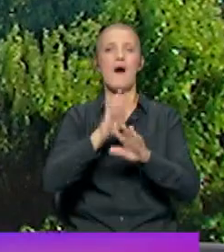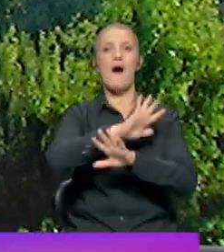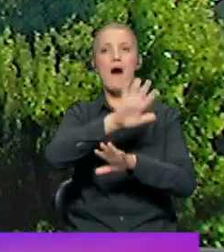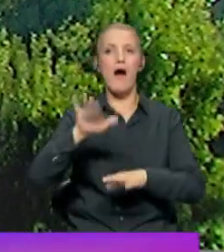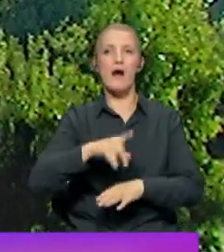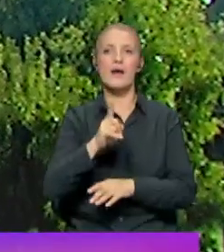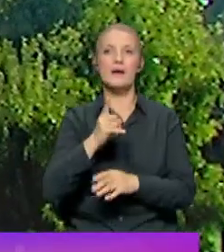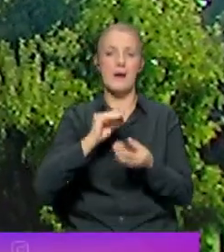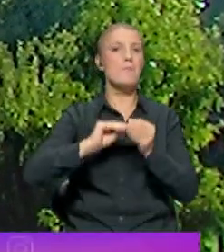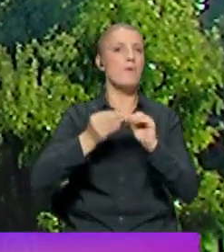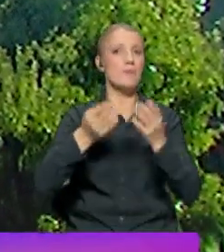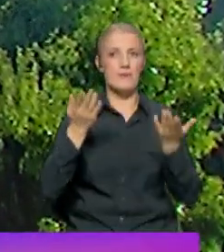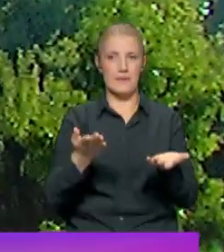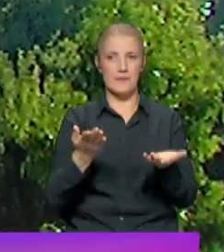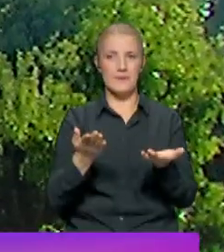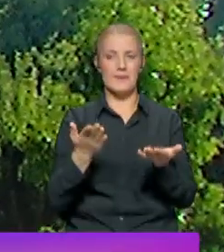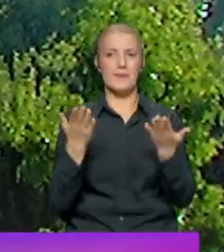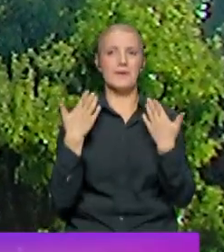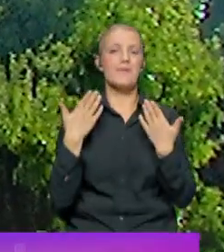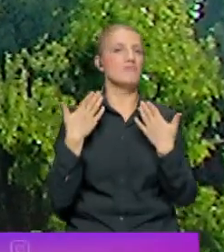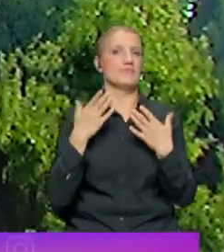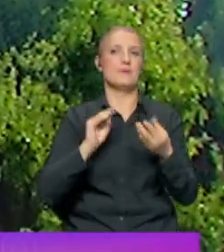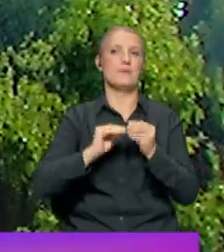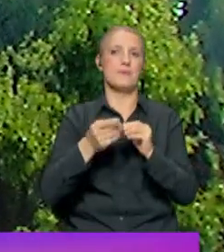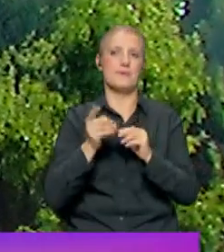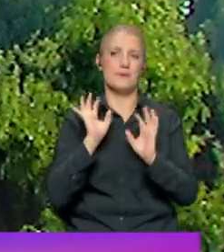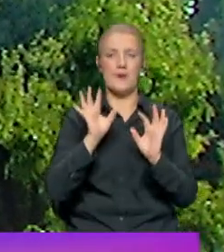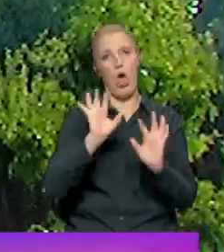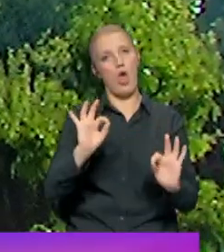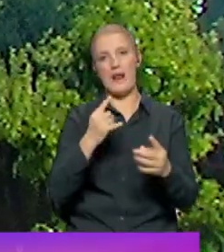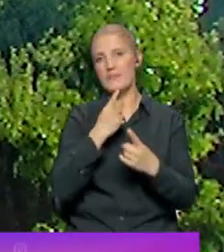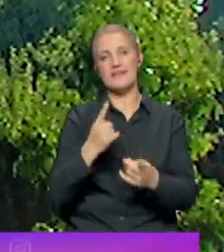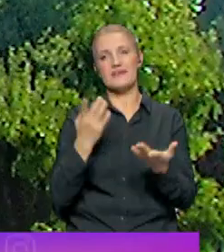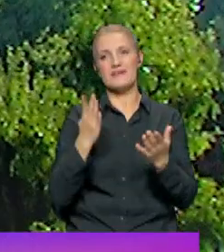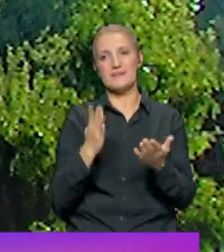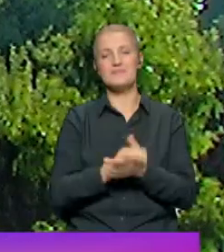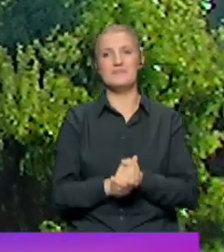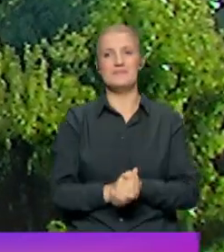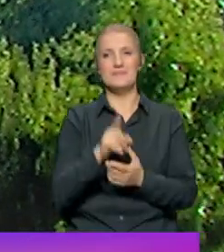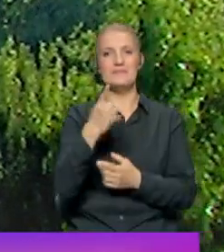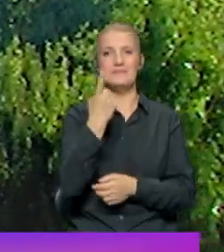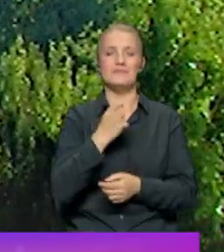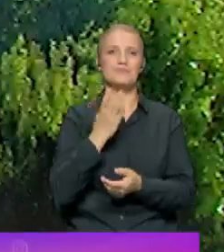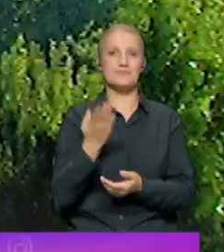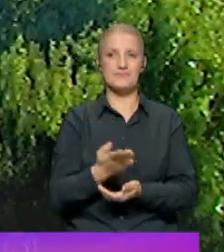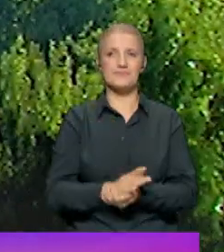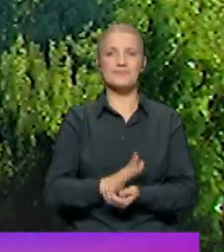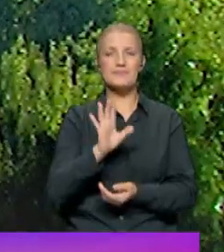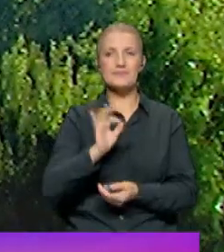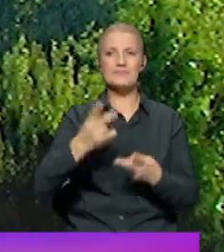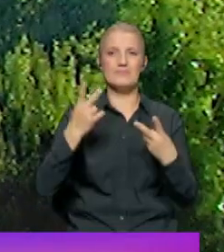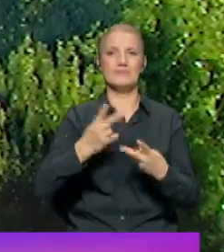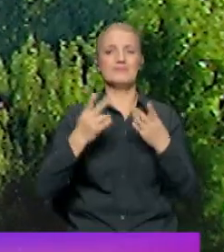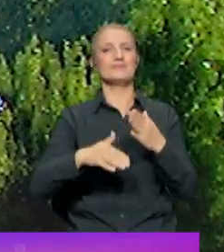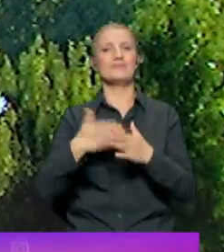türlü Hadise de öyledir meteorolojik Hadise jargonu budur hemen altını çizdiğim Siz sormadan ben söyleyeyim çünkü hemen